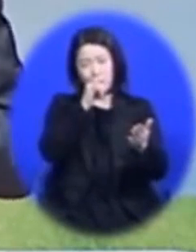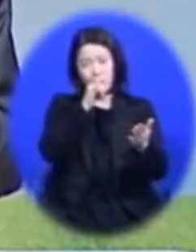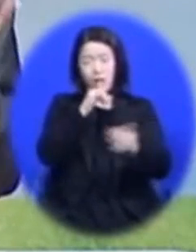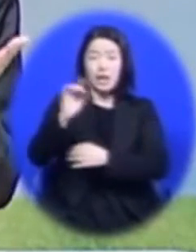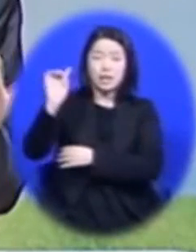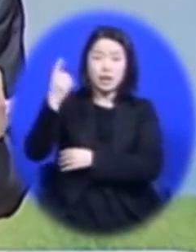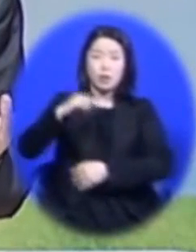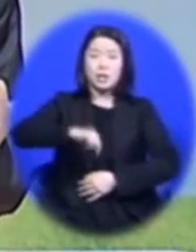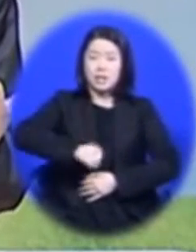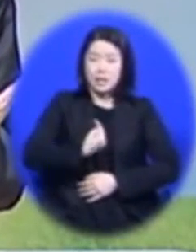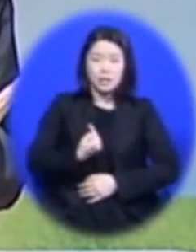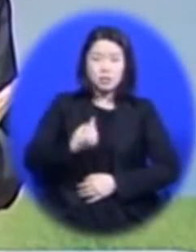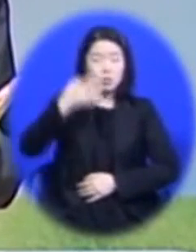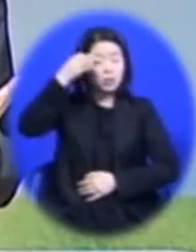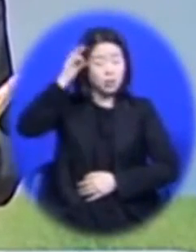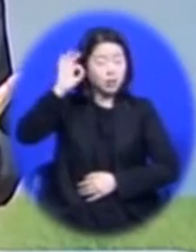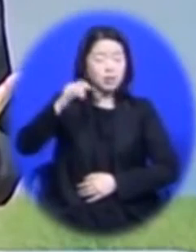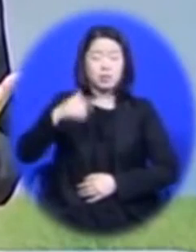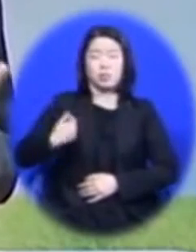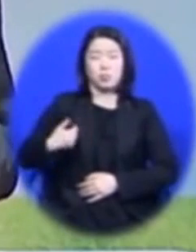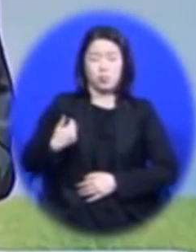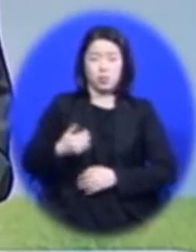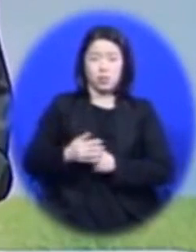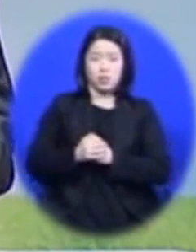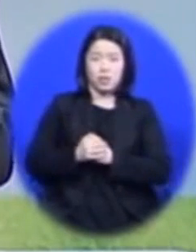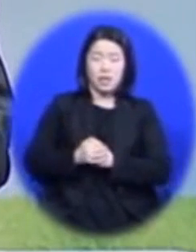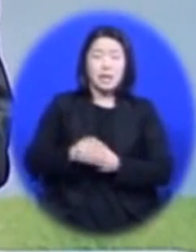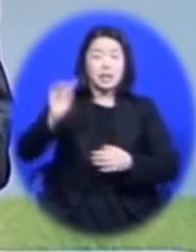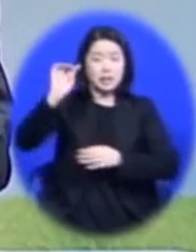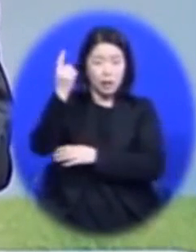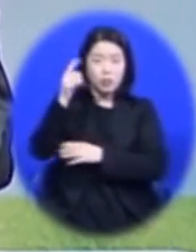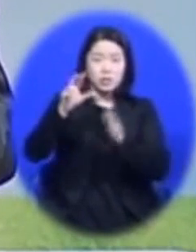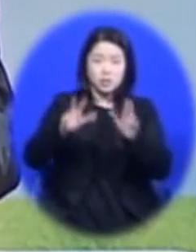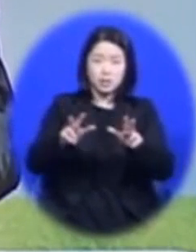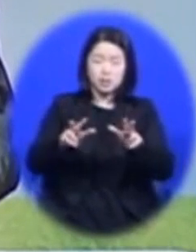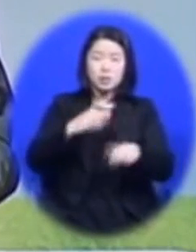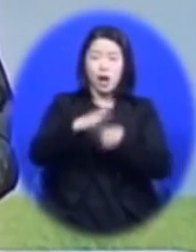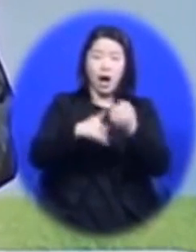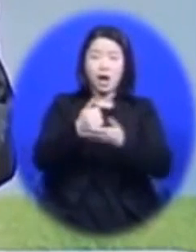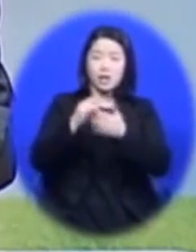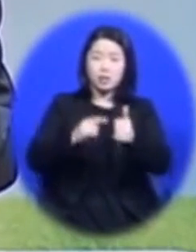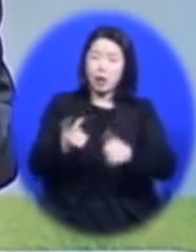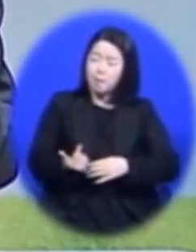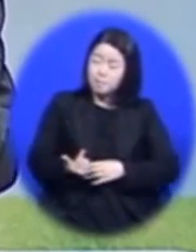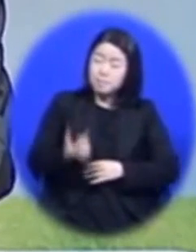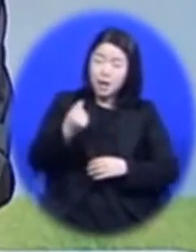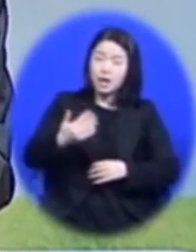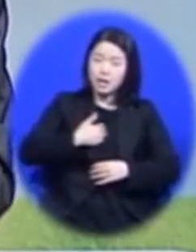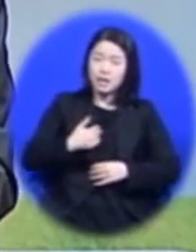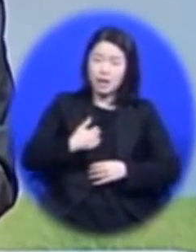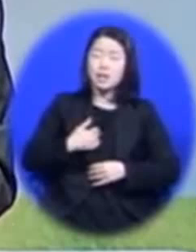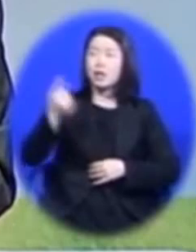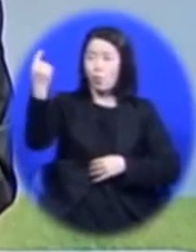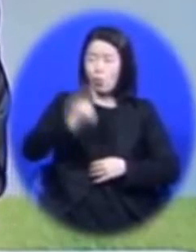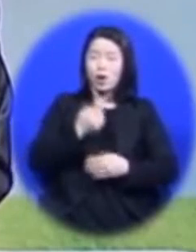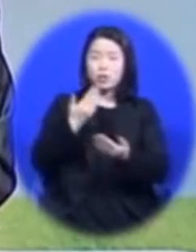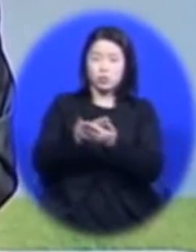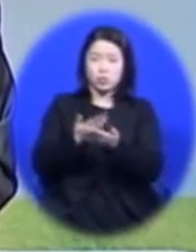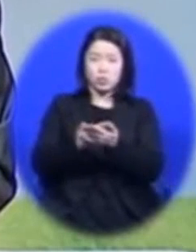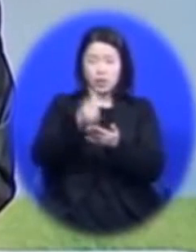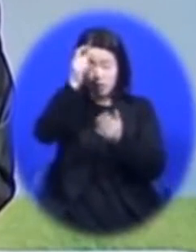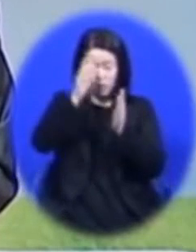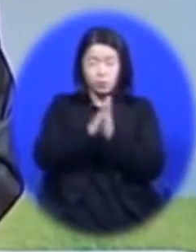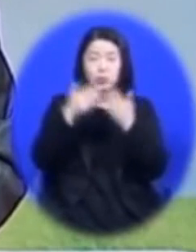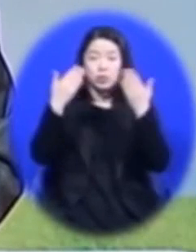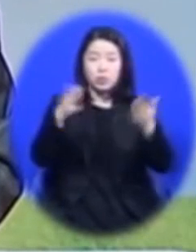다윗 자신도 깨닫지 못하고 있습니다. 다윗은 지금 하나님께 하나님 빨리 나에게 좀 와주세요 이렇게